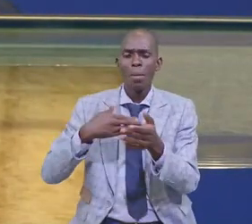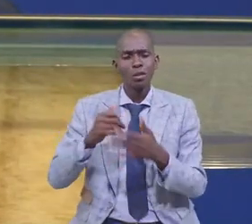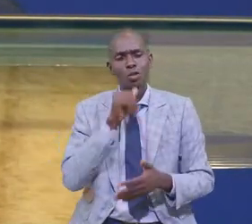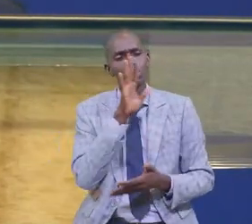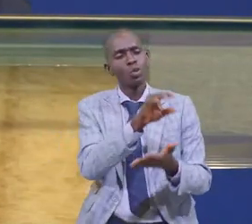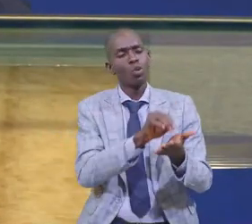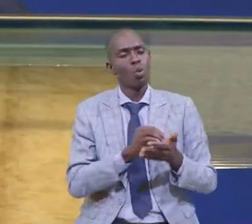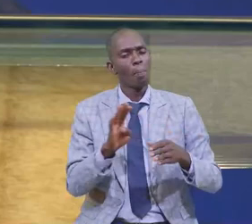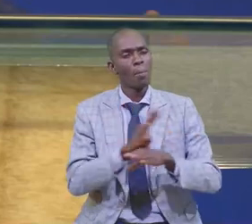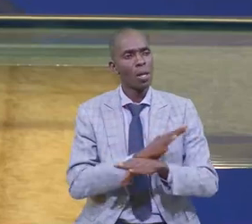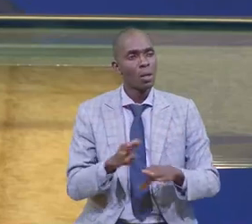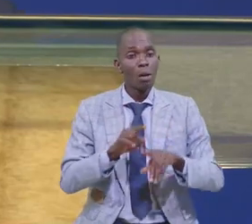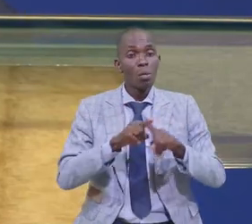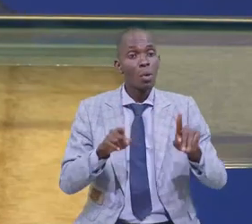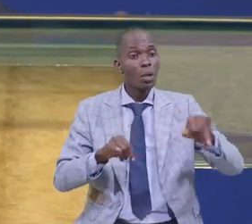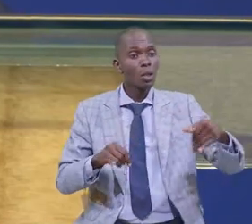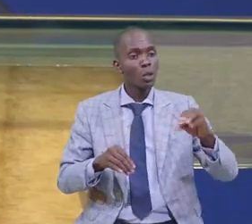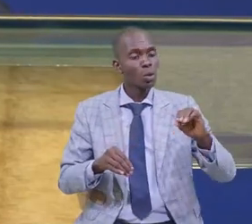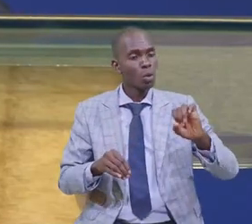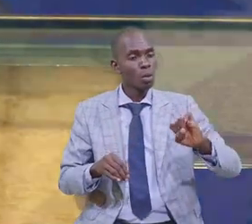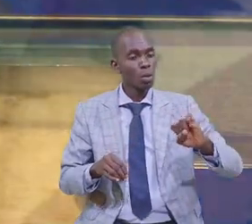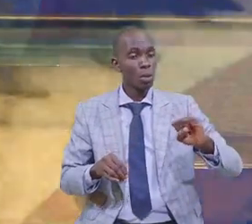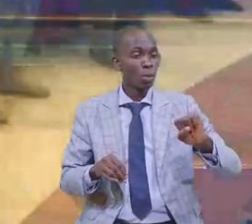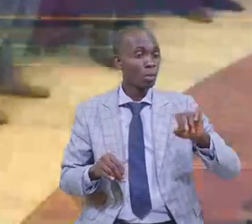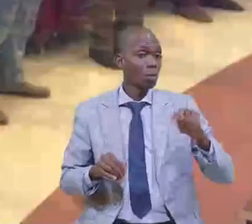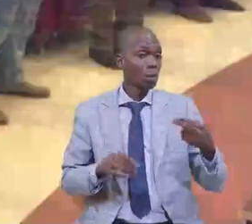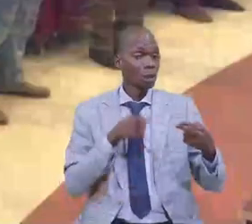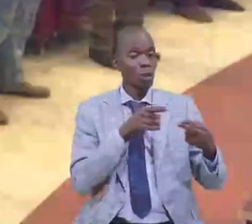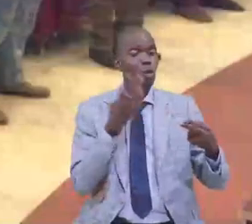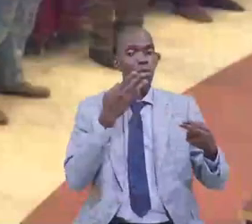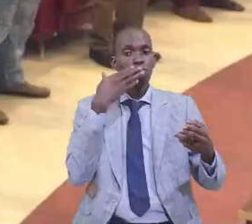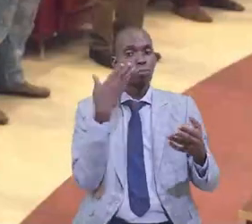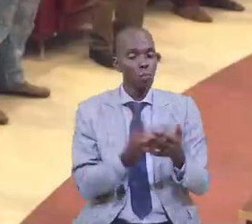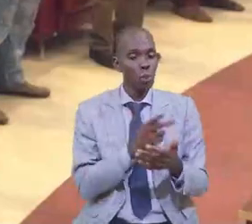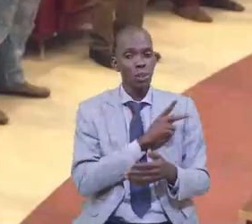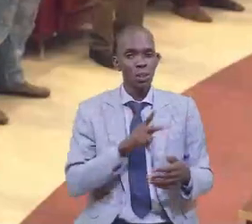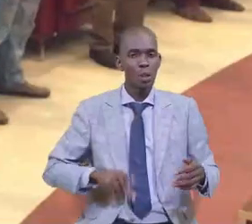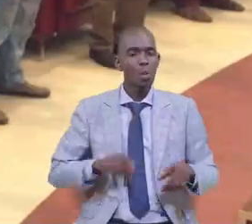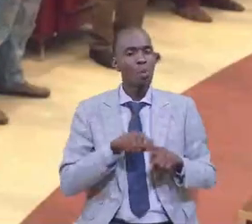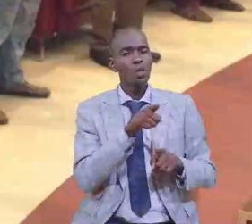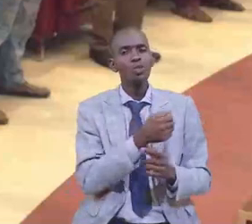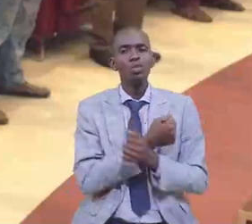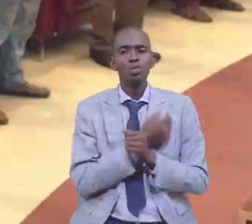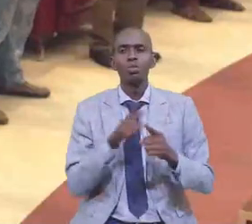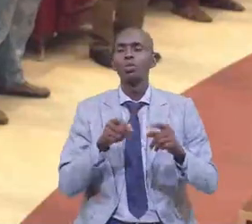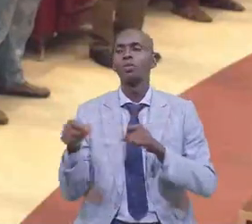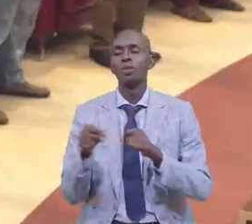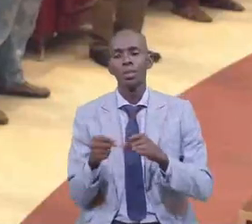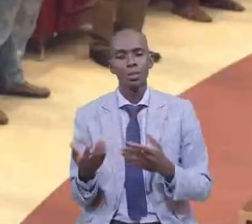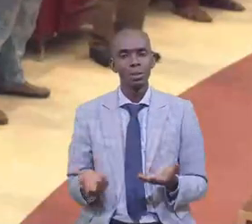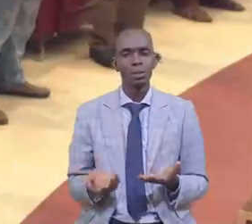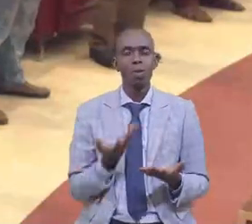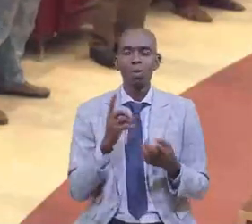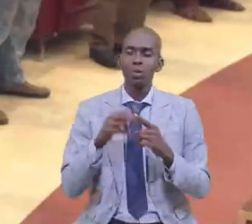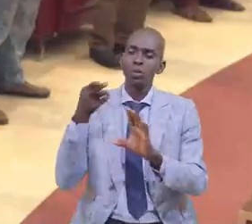dans une lutte qui n'est pas à toi? Mais Josia, un bon roi, un roi de justice, voulait toujours se battre.